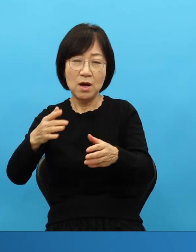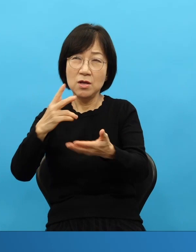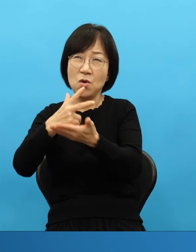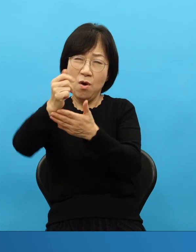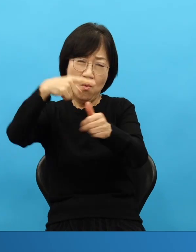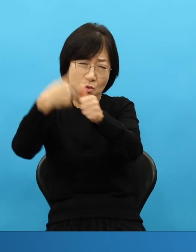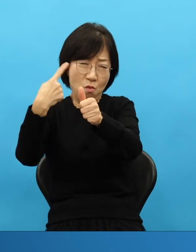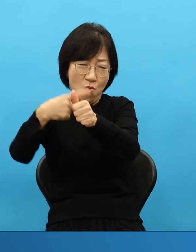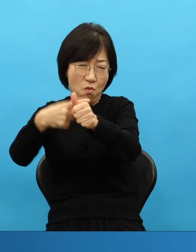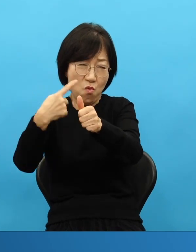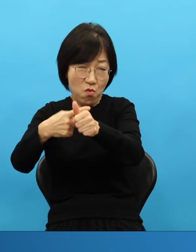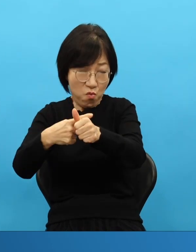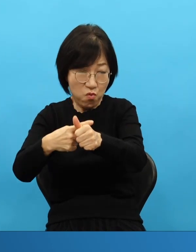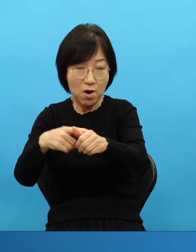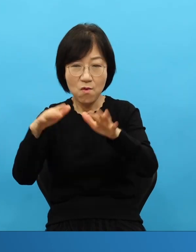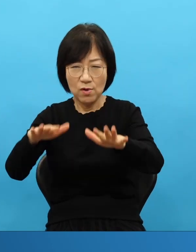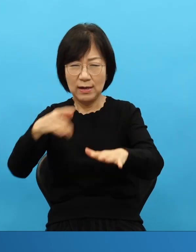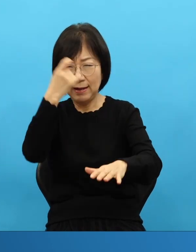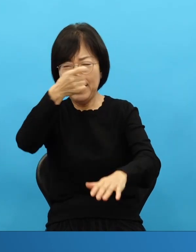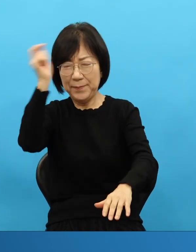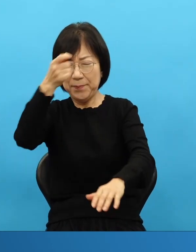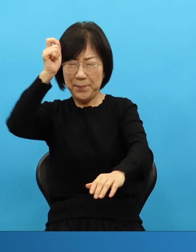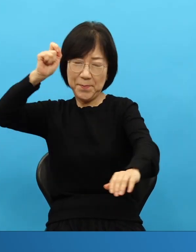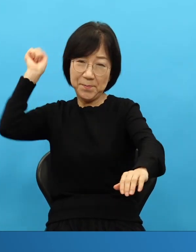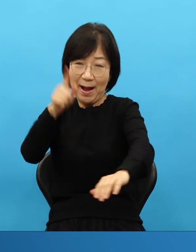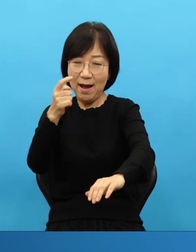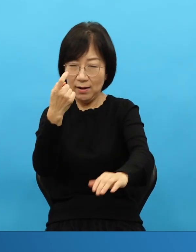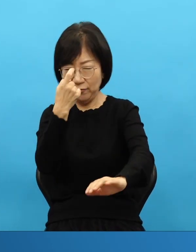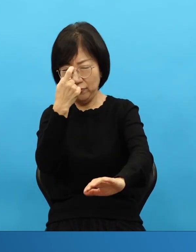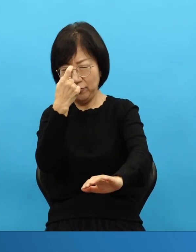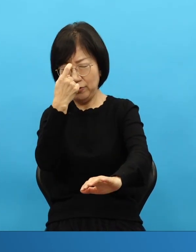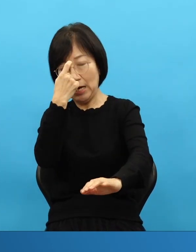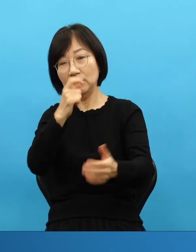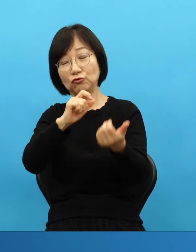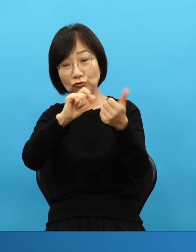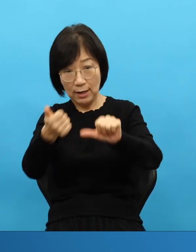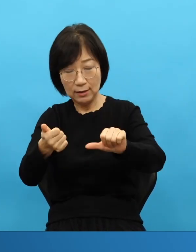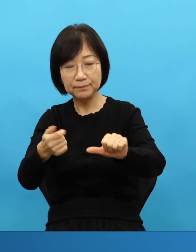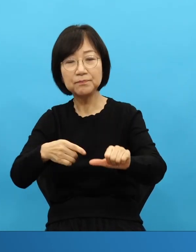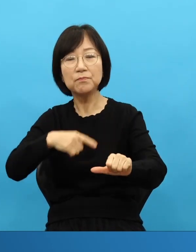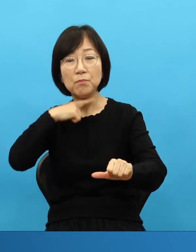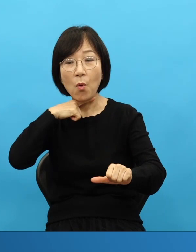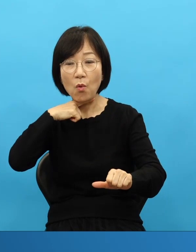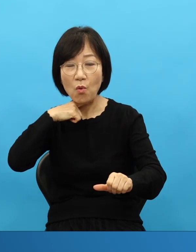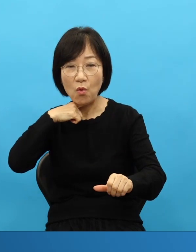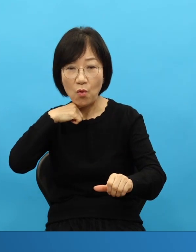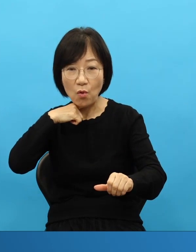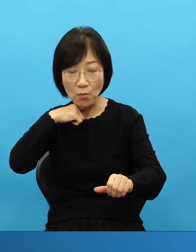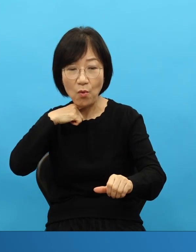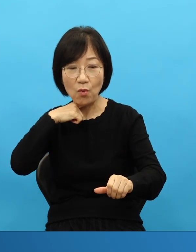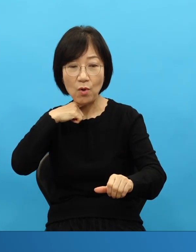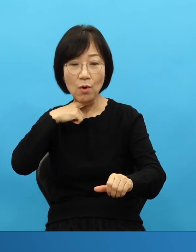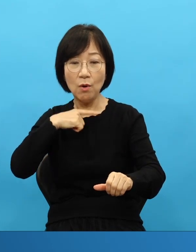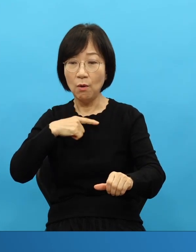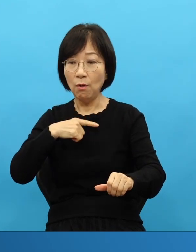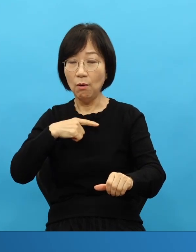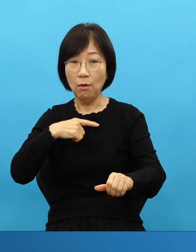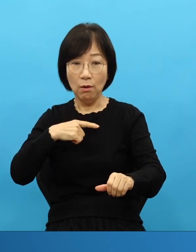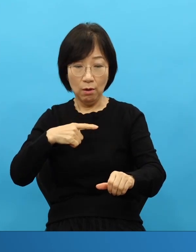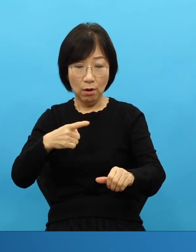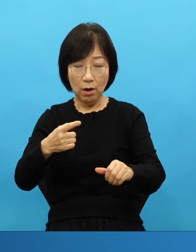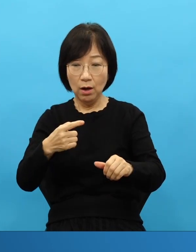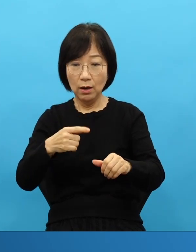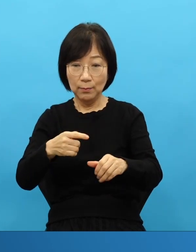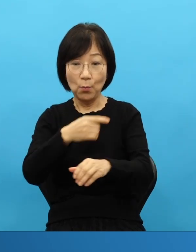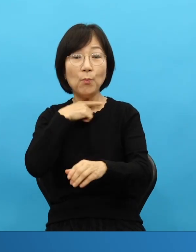for 40 days, and he took it. 그 앞에 보면 뭐라고 기록됐냐면은 다윗은 칼이 없었더라. Right before that, if you look at the records in the